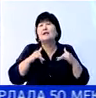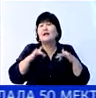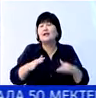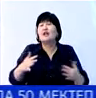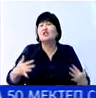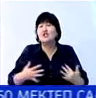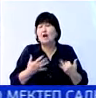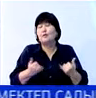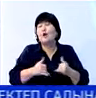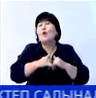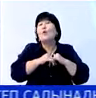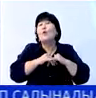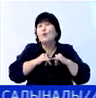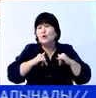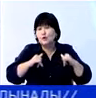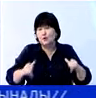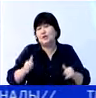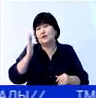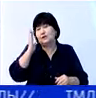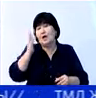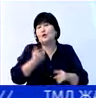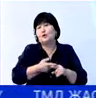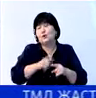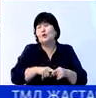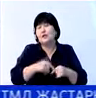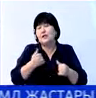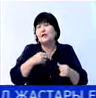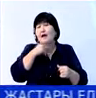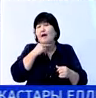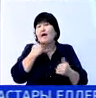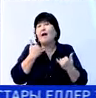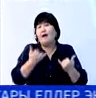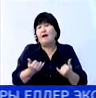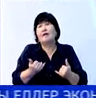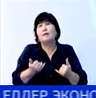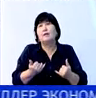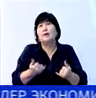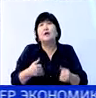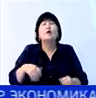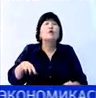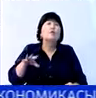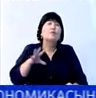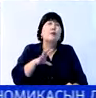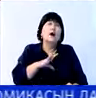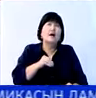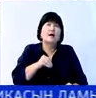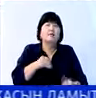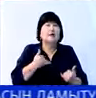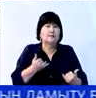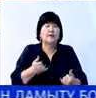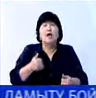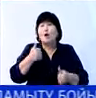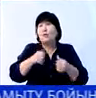алсын, өсу, өнуіне сондай жағына қарап өзімнің бар ынтамды салам.